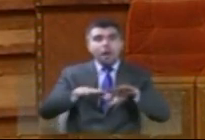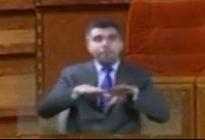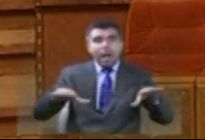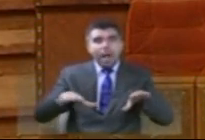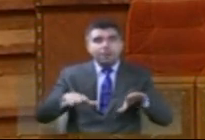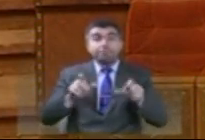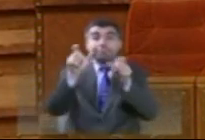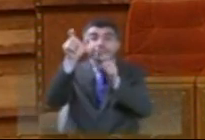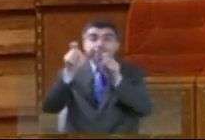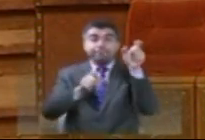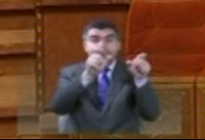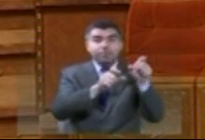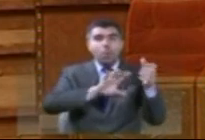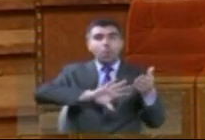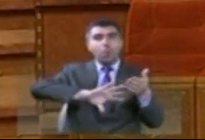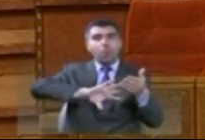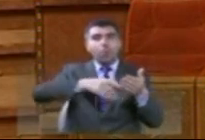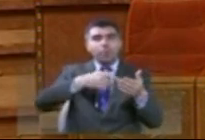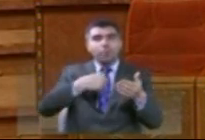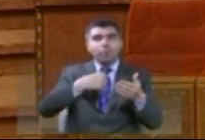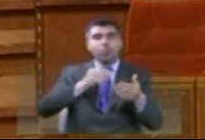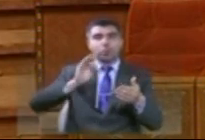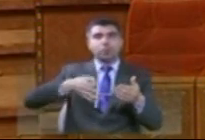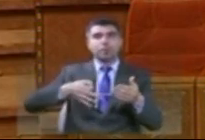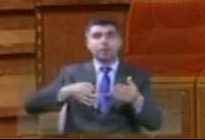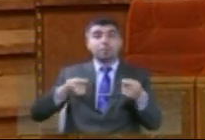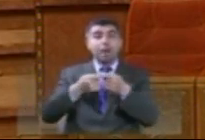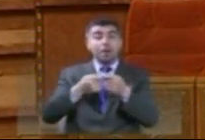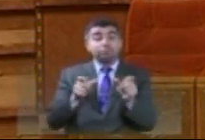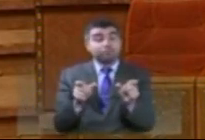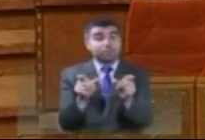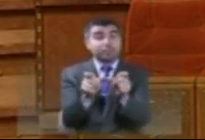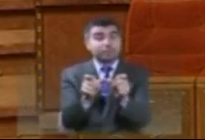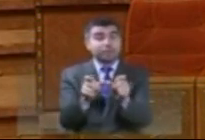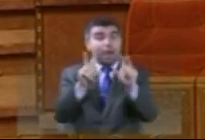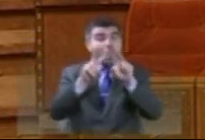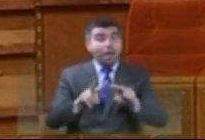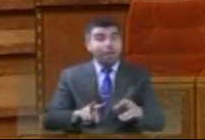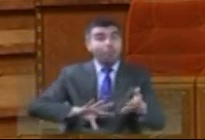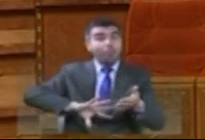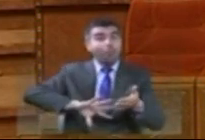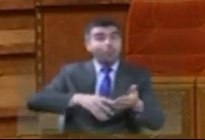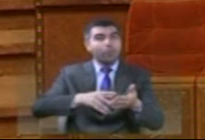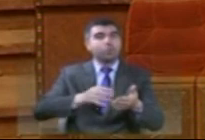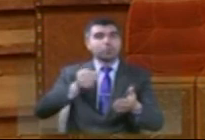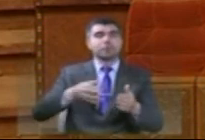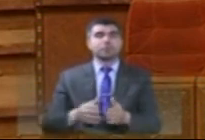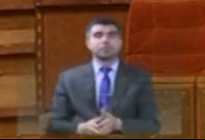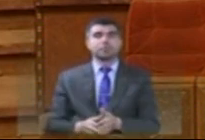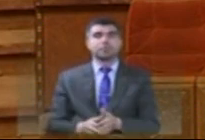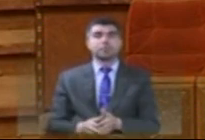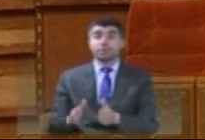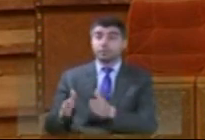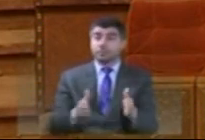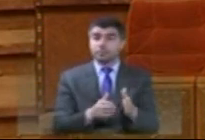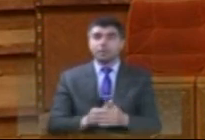عامه يعتبر شيء مهم، لانه يمكن له ينفع اولا خص الحمايه ديالو، ثانيا التثمين ديالو، وينفع الاستثمارات. طبعا حال